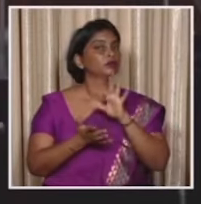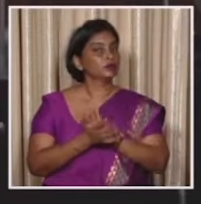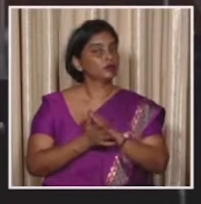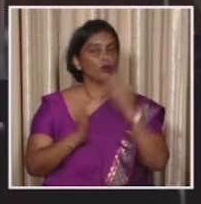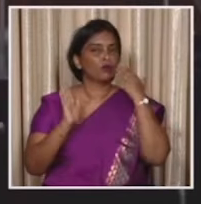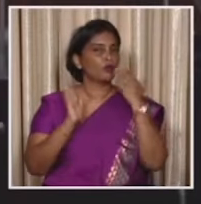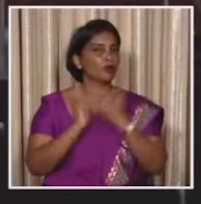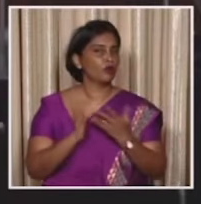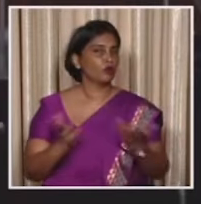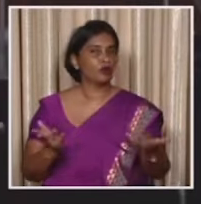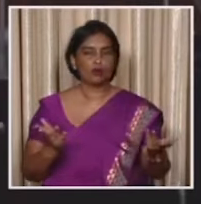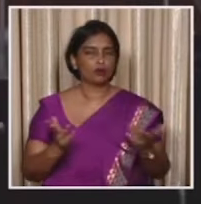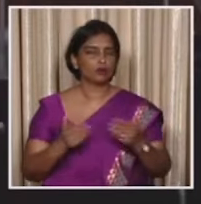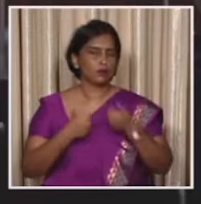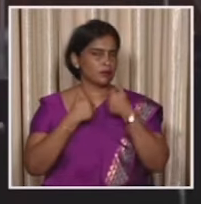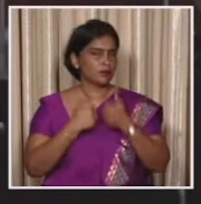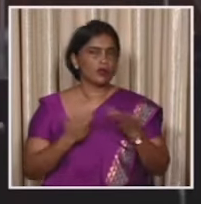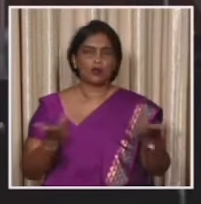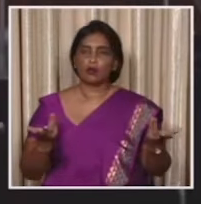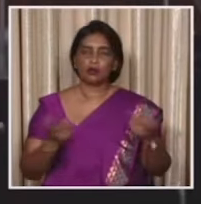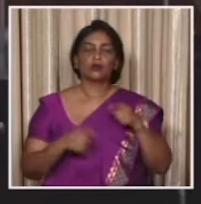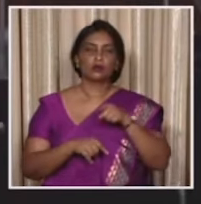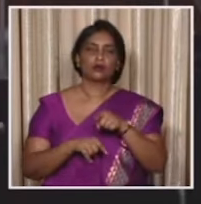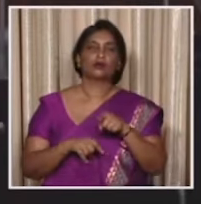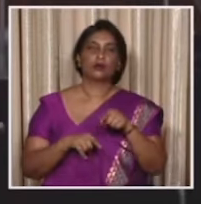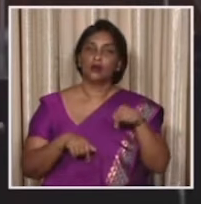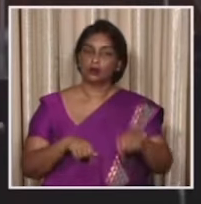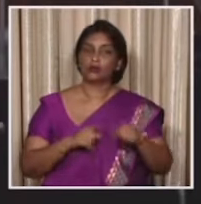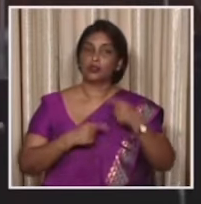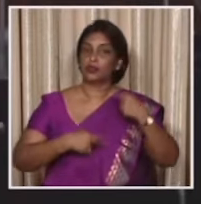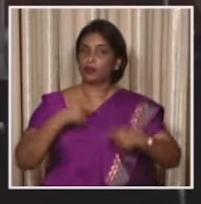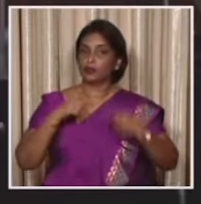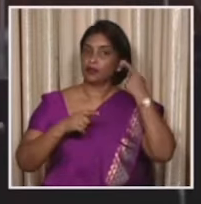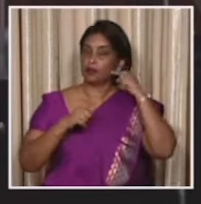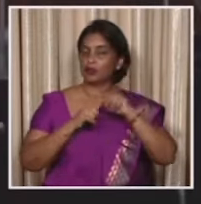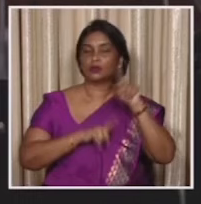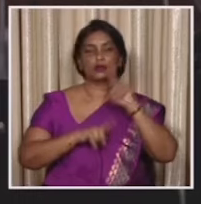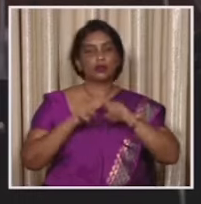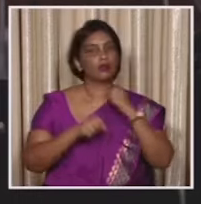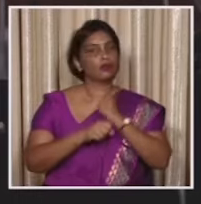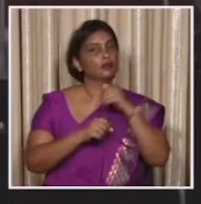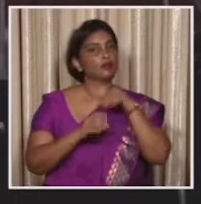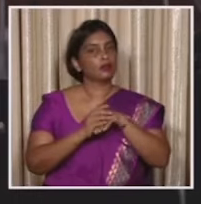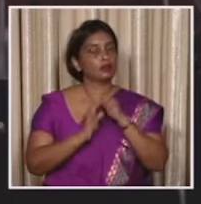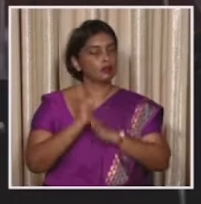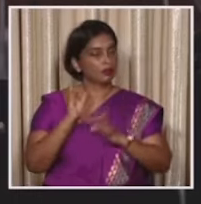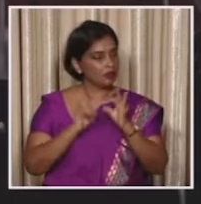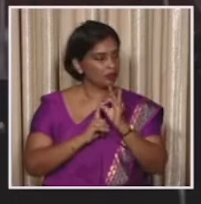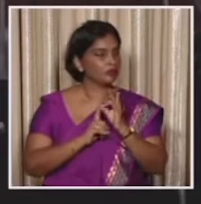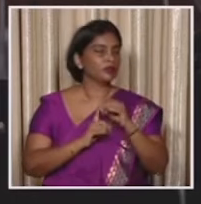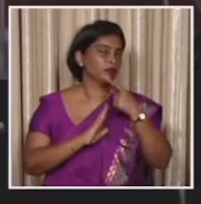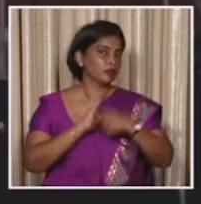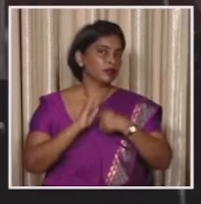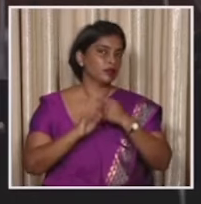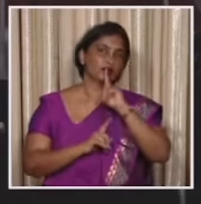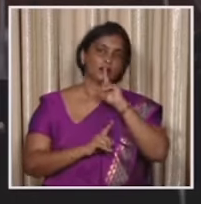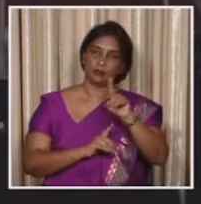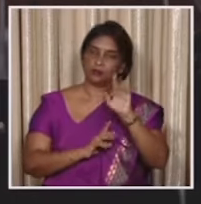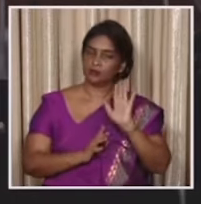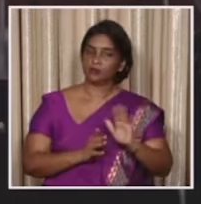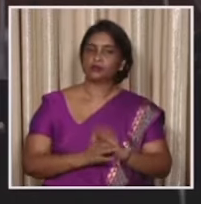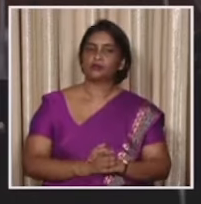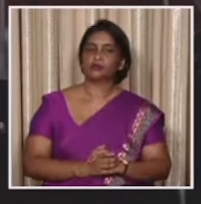පදනම මොකද්ද, සාධාරණත්වය මොකද්ද කියන එක අද මේ විවාදේ කතා කරන ආණ්ඩු පක්ෂ මන්ත්‍රීවරුන් රටට පැහැදිලි කළ